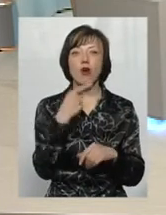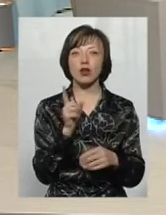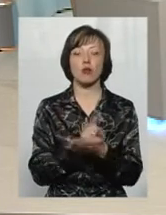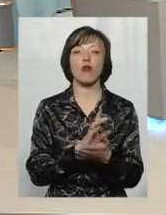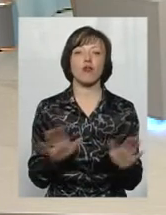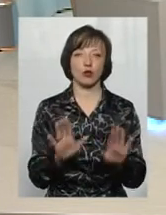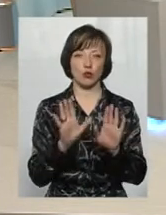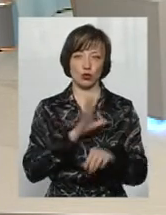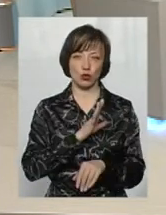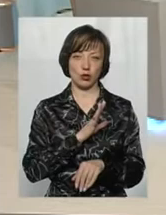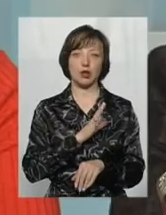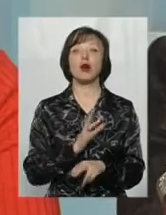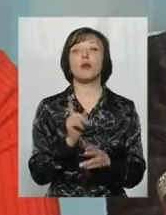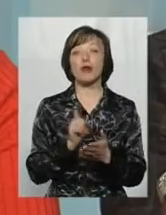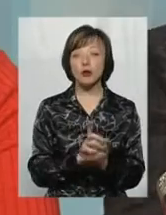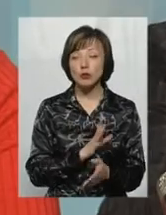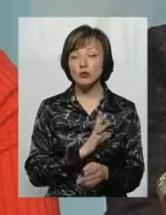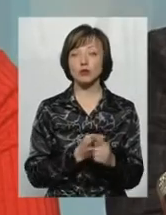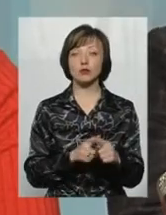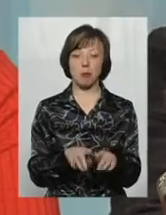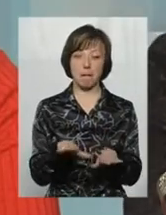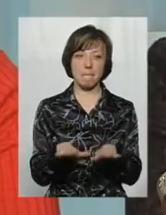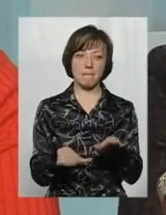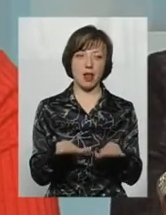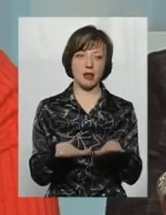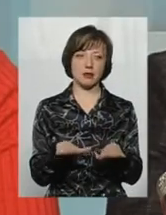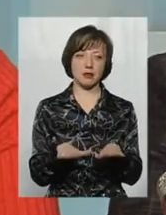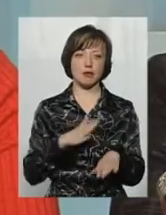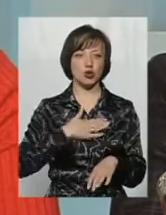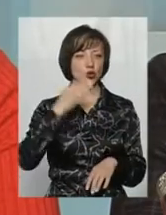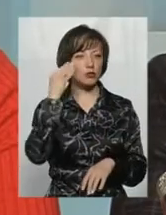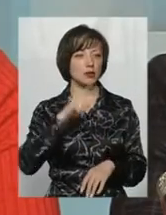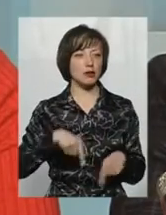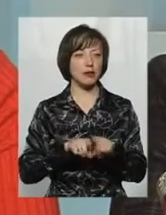повинно бути. Повинно бути, але це повинно бути баланс. Це наша думка така.